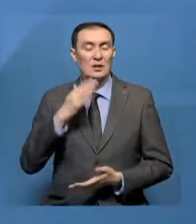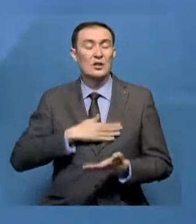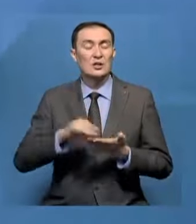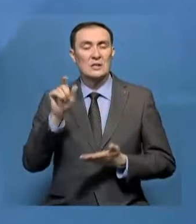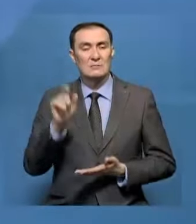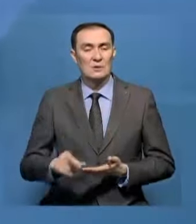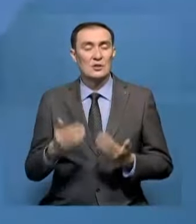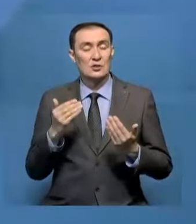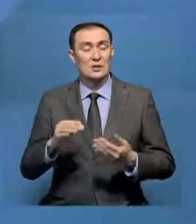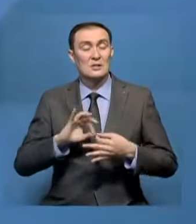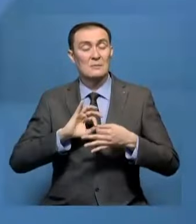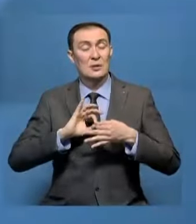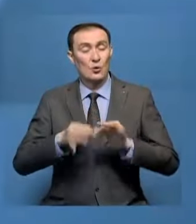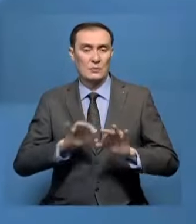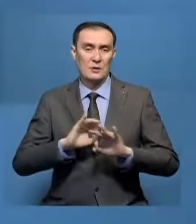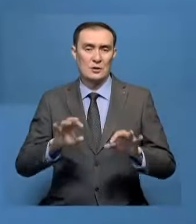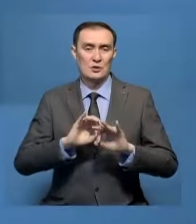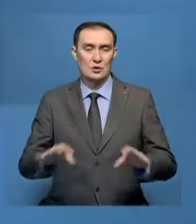монта Ева расскажет